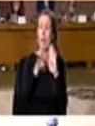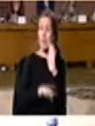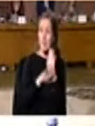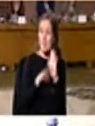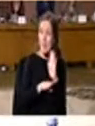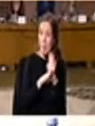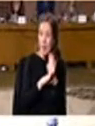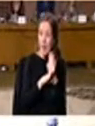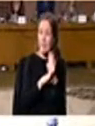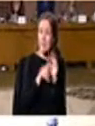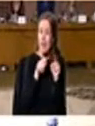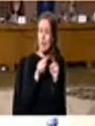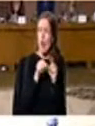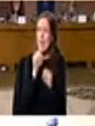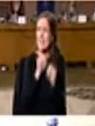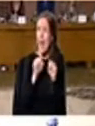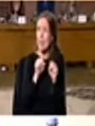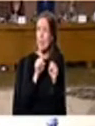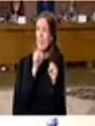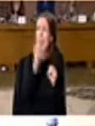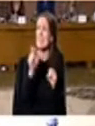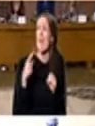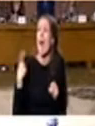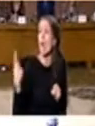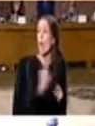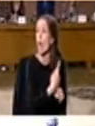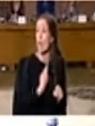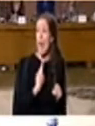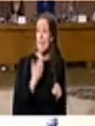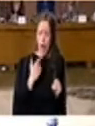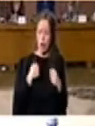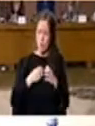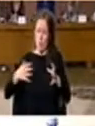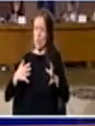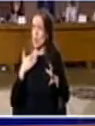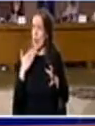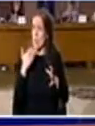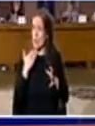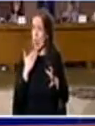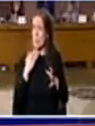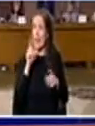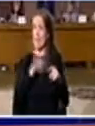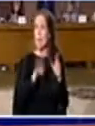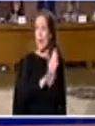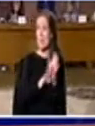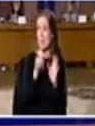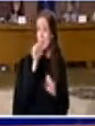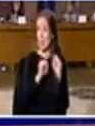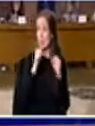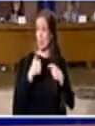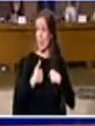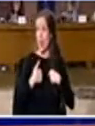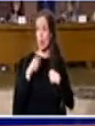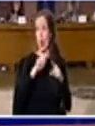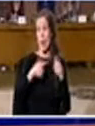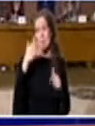diskriminacije zaštita svakoga od nas pojedinačno, čak i kada smo većina. Na to nikada nemojte zaboraviti, jer s vremena na vreme